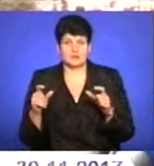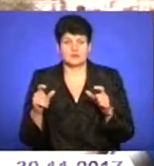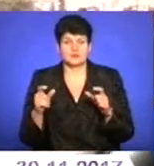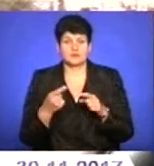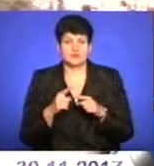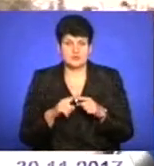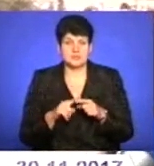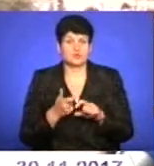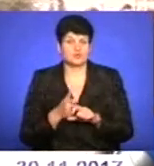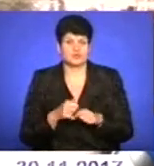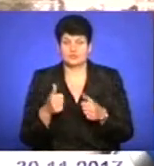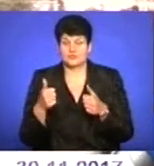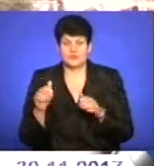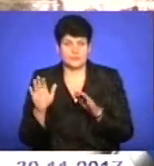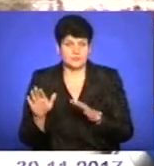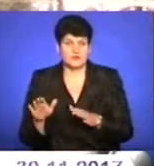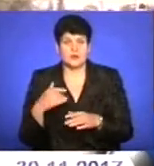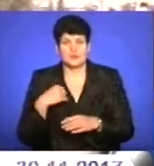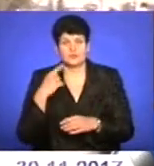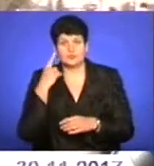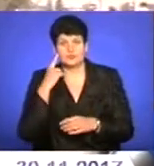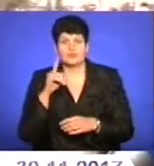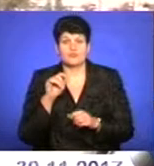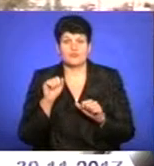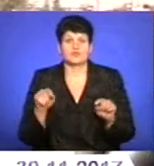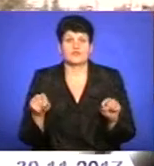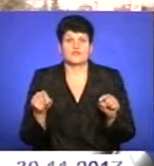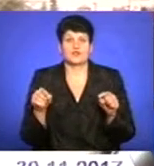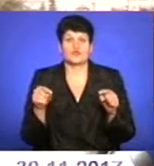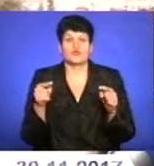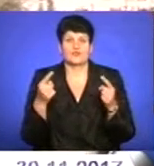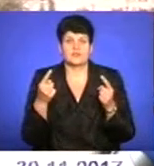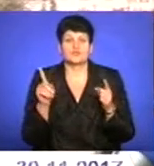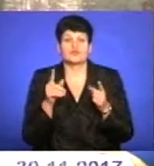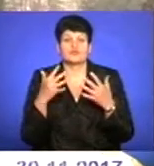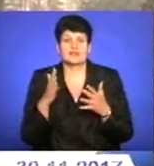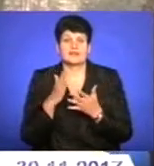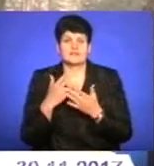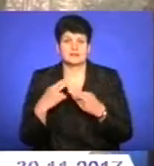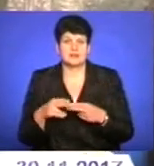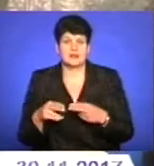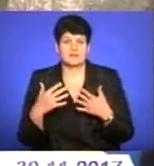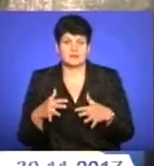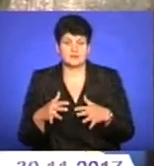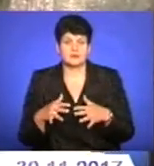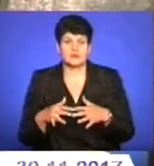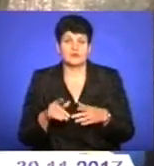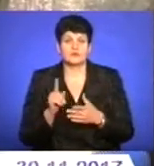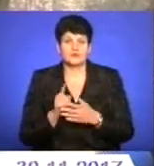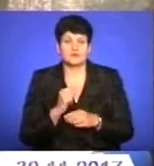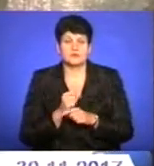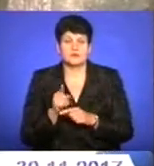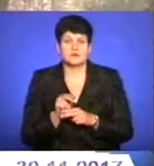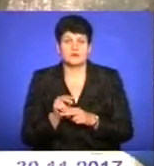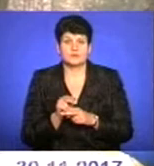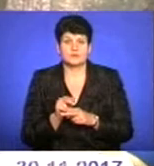принципі дуже навіть добре. Я думаю, що і можуть відновити дещо те, що втрачено. По-любому зроблю там ремонт, правда?